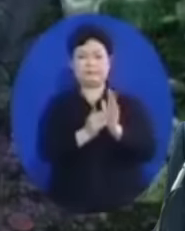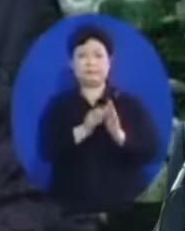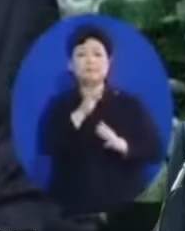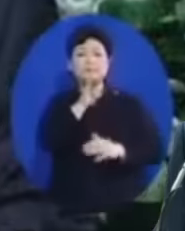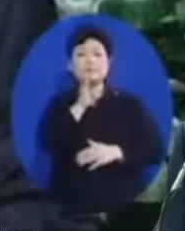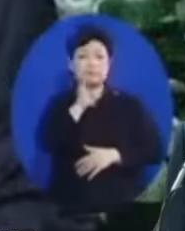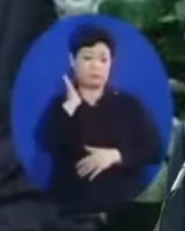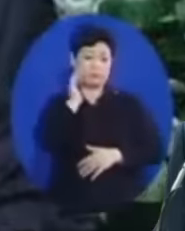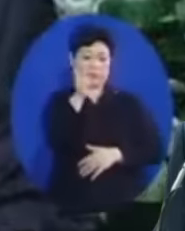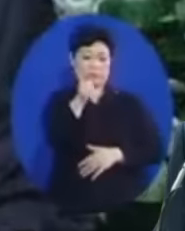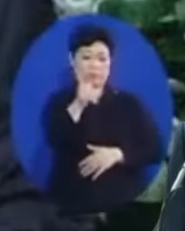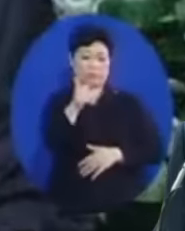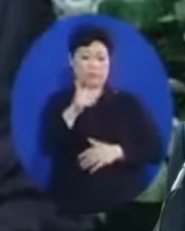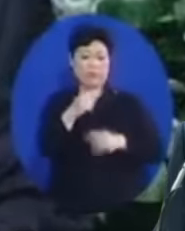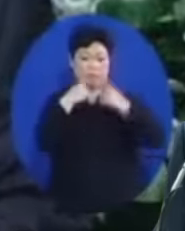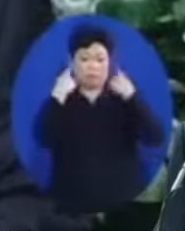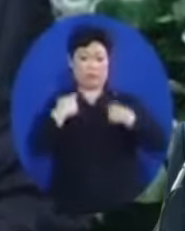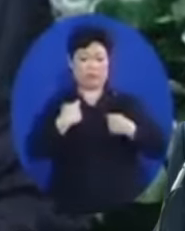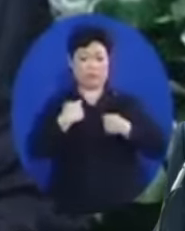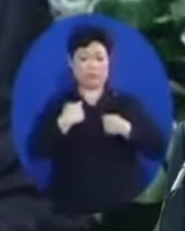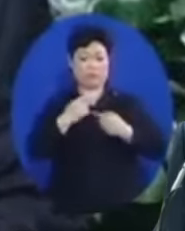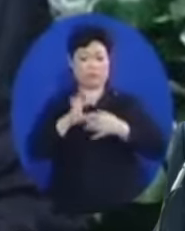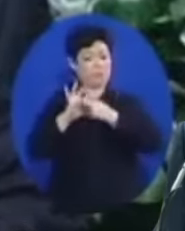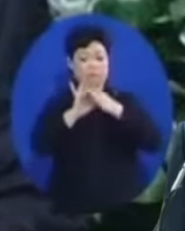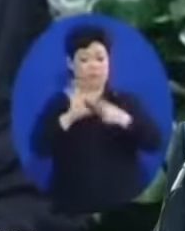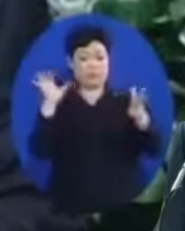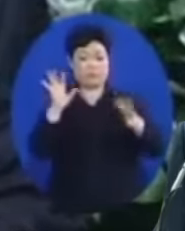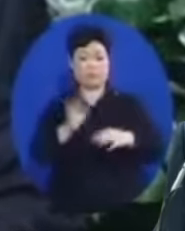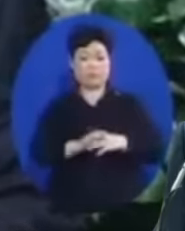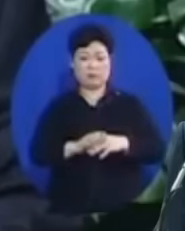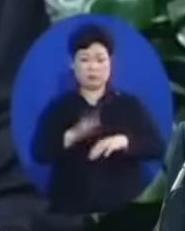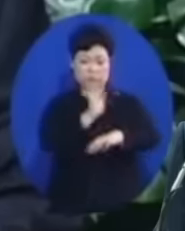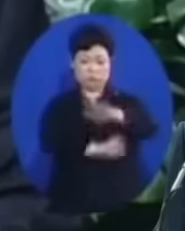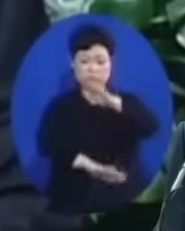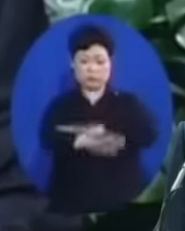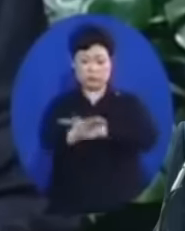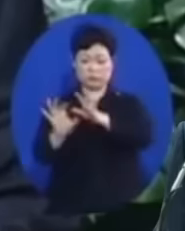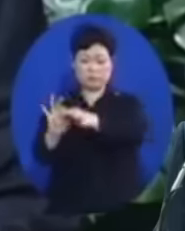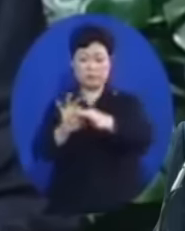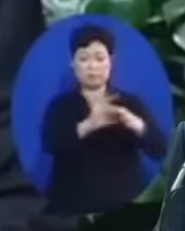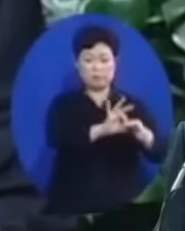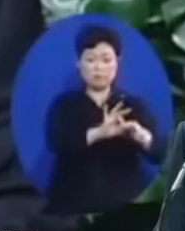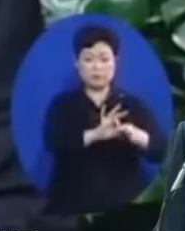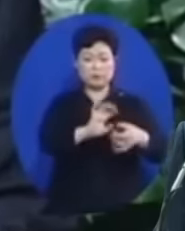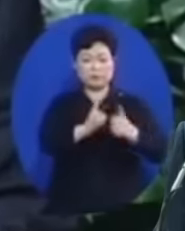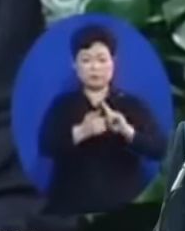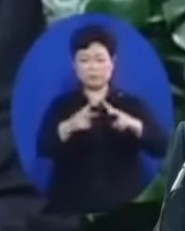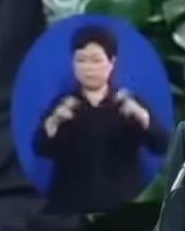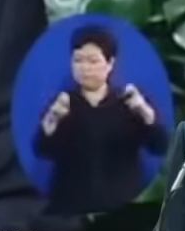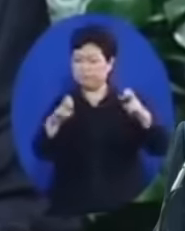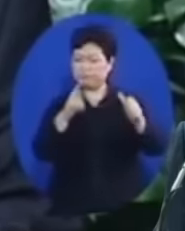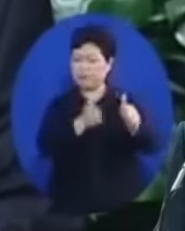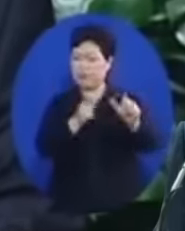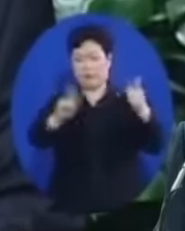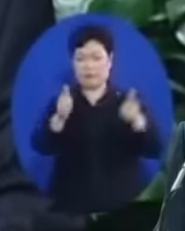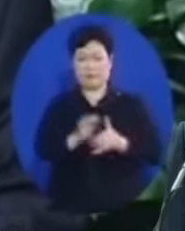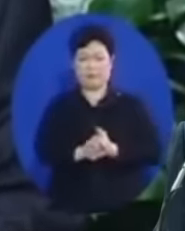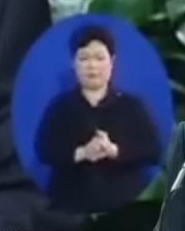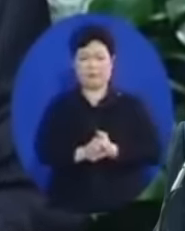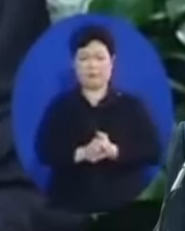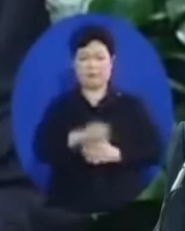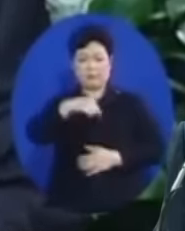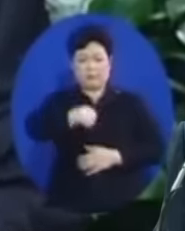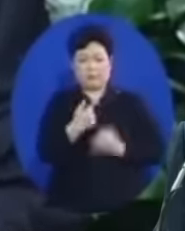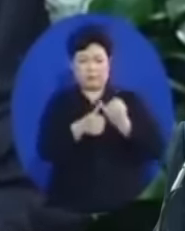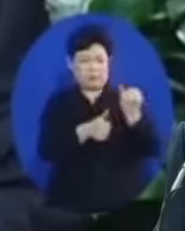아무런 개인 감정이 없었습니다. 무슨 정당에 가입해서 정치적인 의견으로 케네디 대통령을 쏘았는 것도 아닙니다.